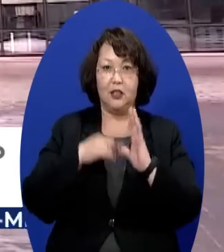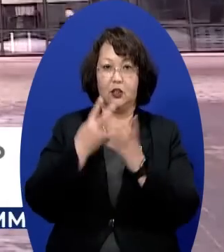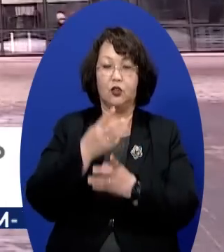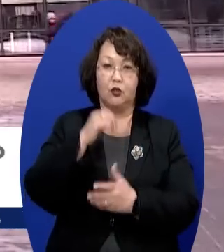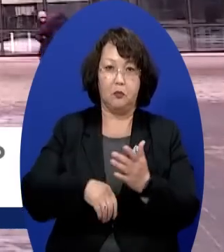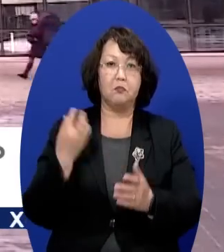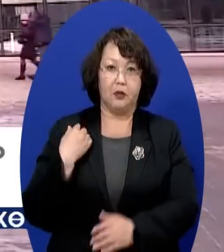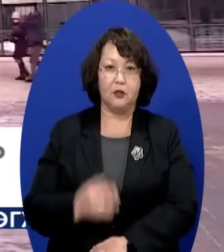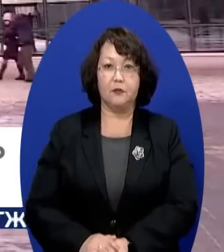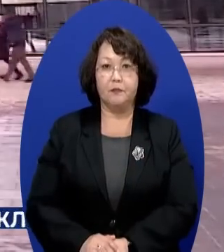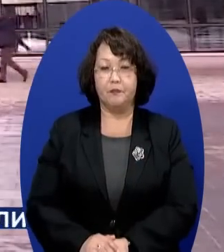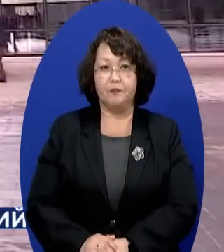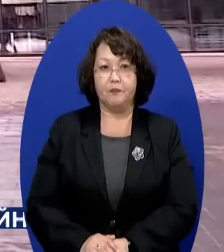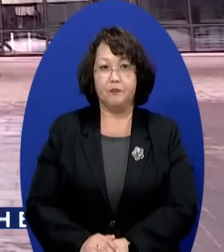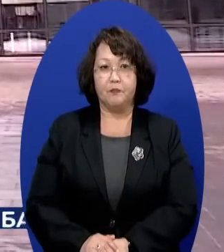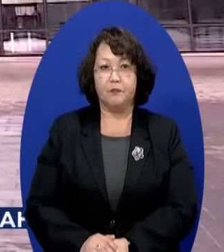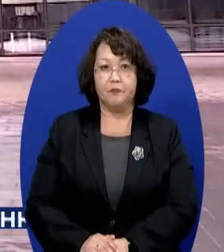юм а.